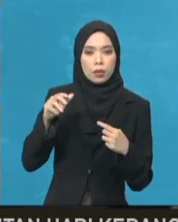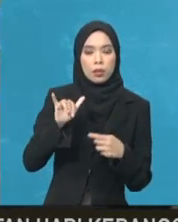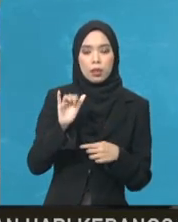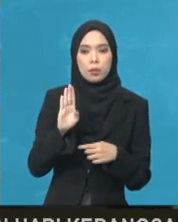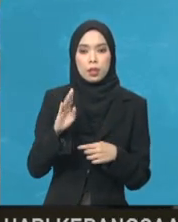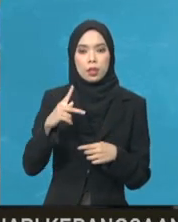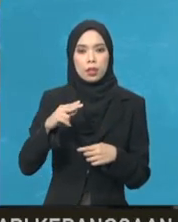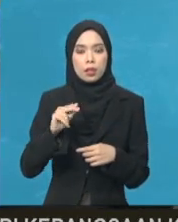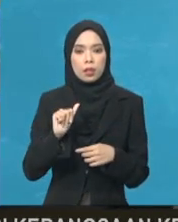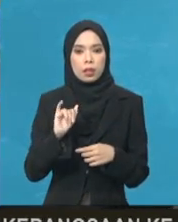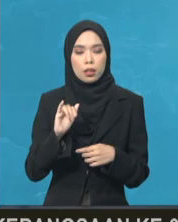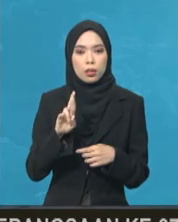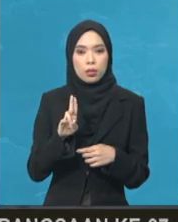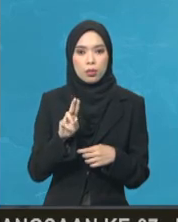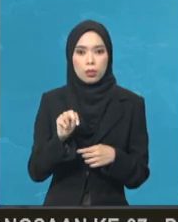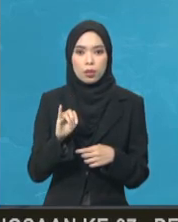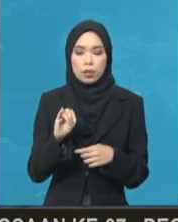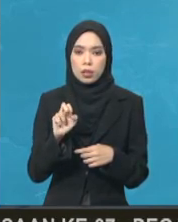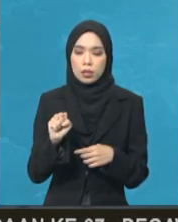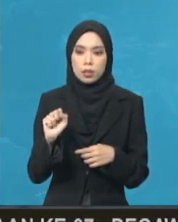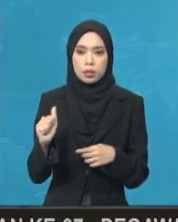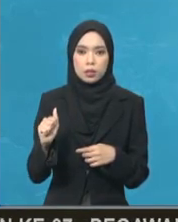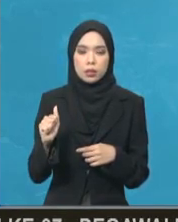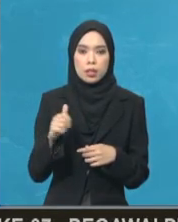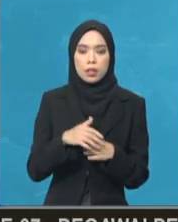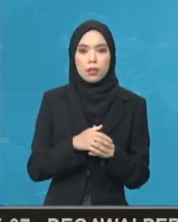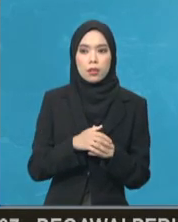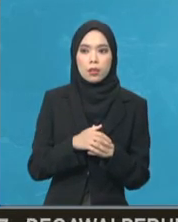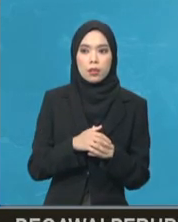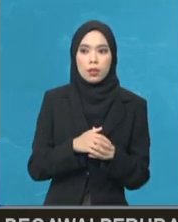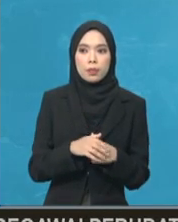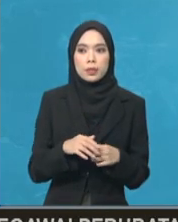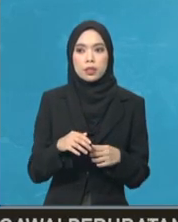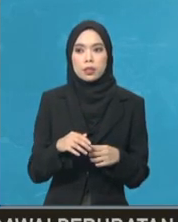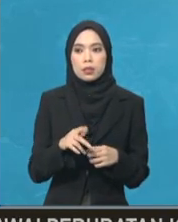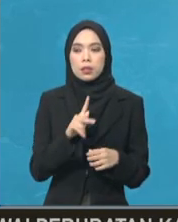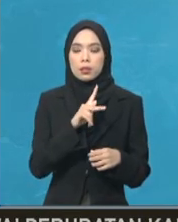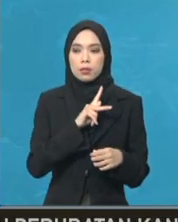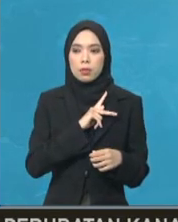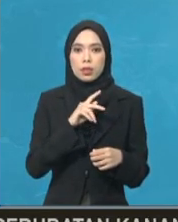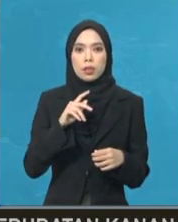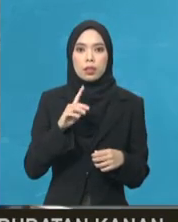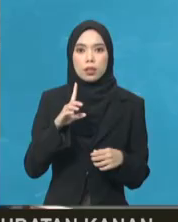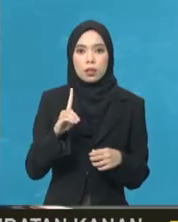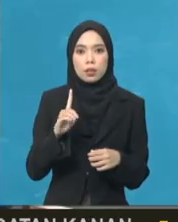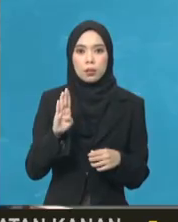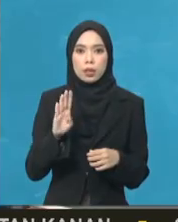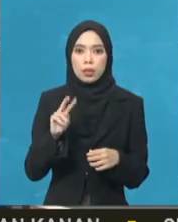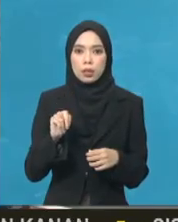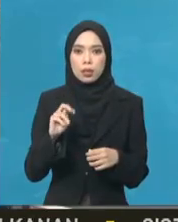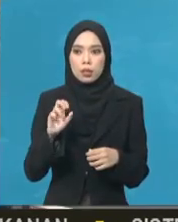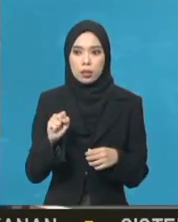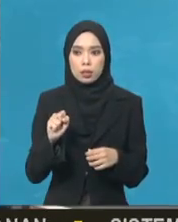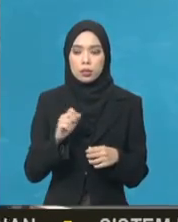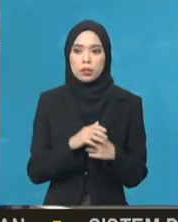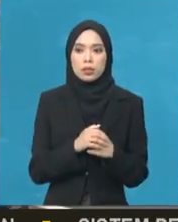Majlis mesyuarat negara selaku pengerusi kumpulan penasihat beliau di PNS dan yang dipertua Majlis beliau